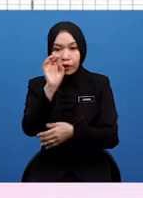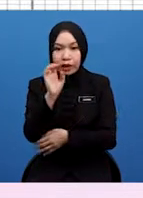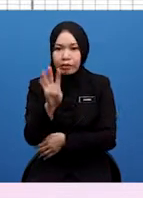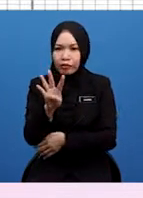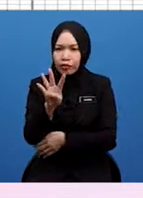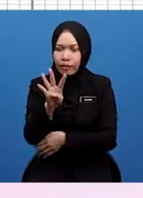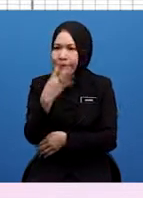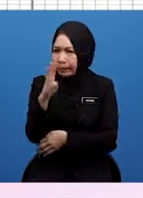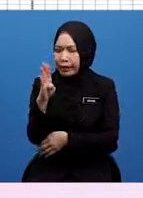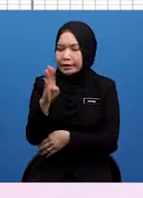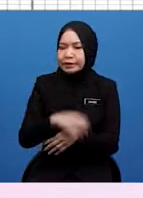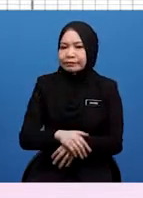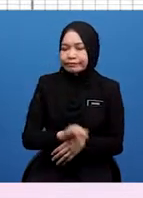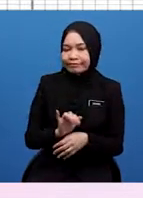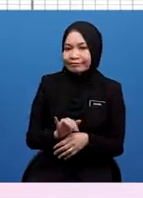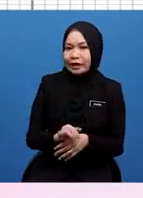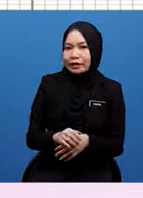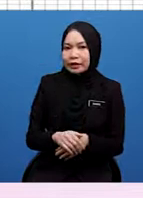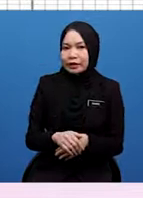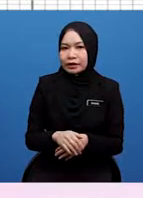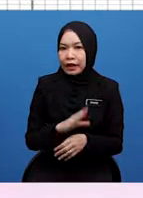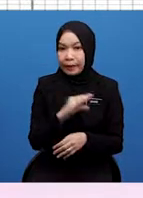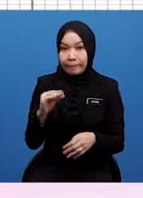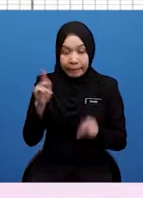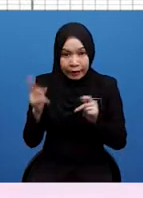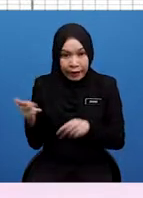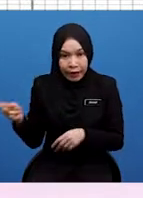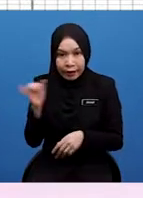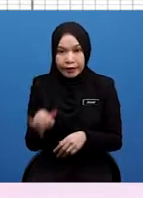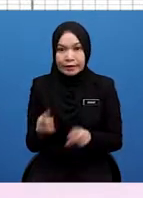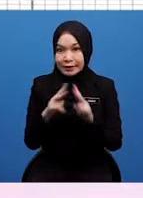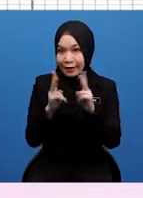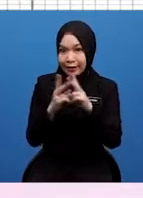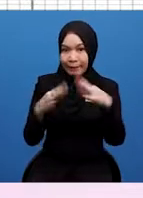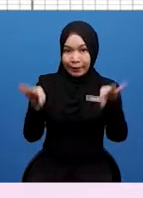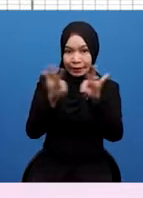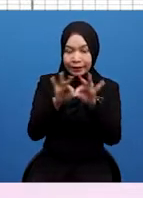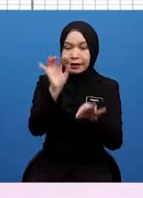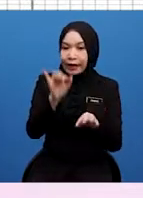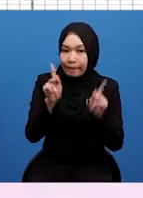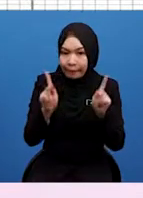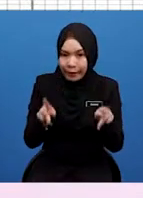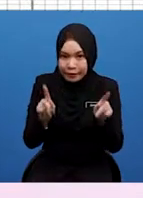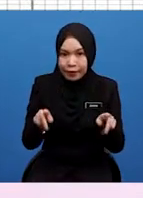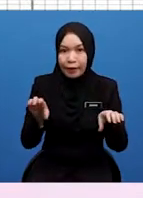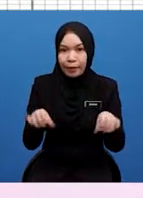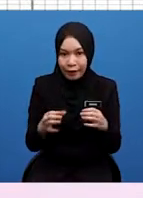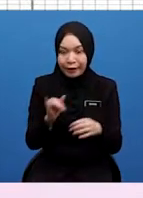2014. Kemudian, perkara yang sangat penting yang perlu pelajar buat